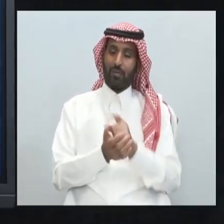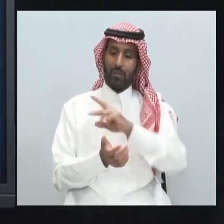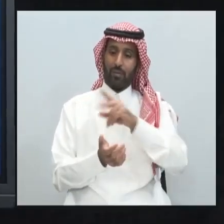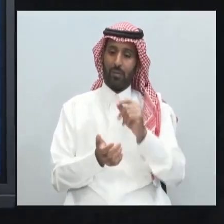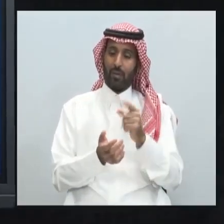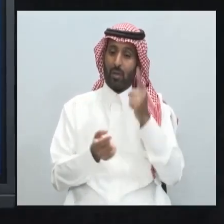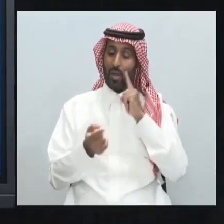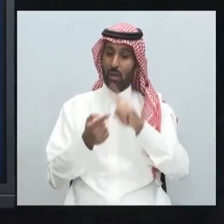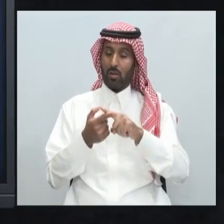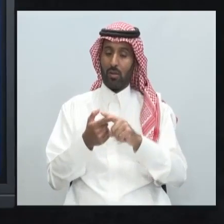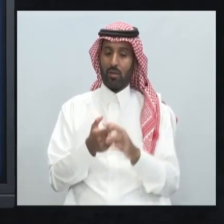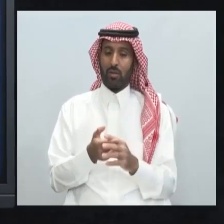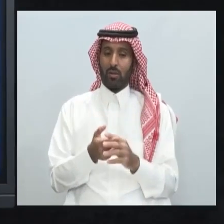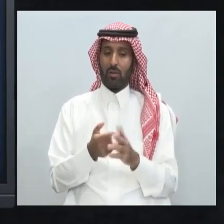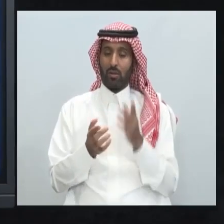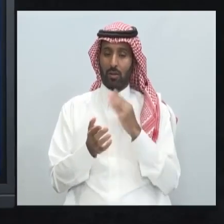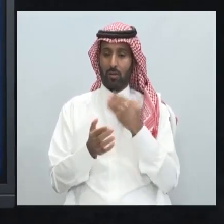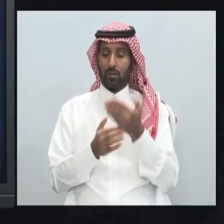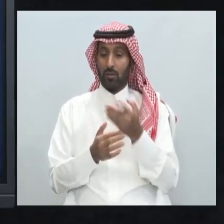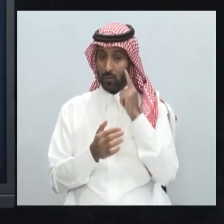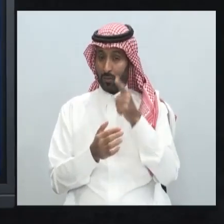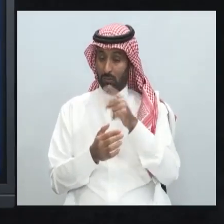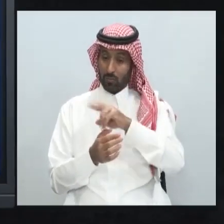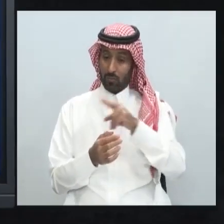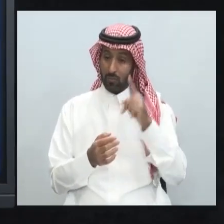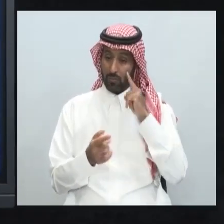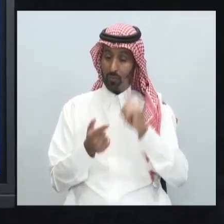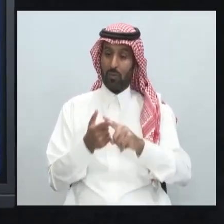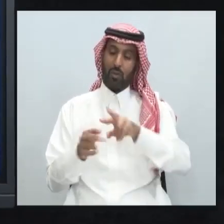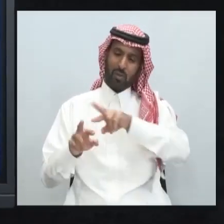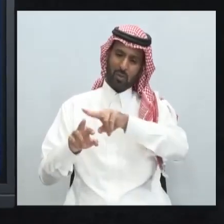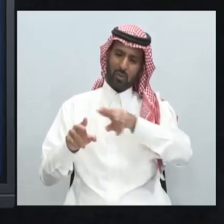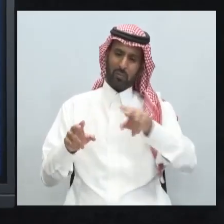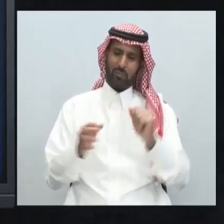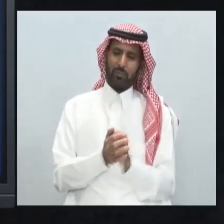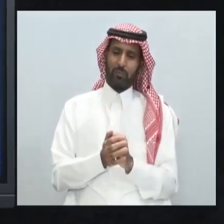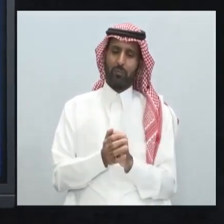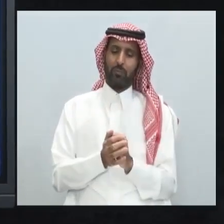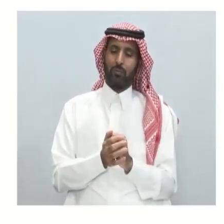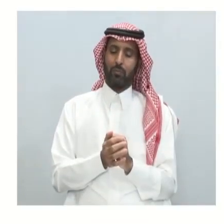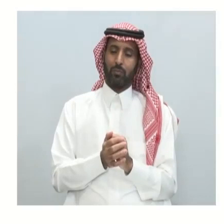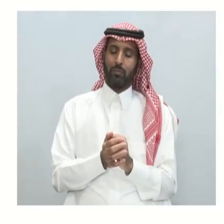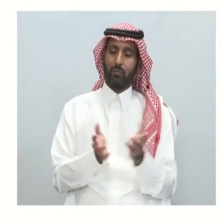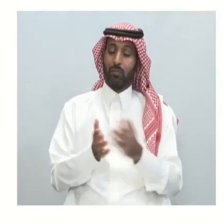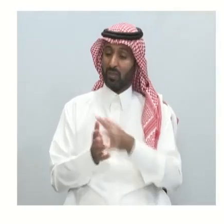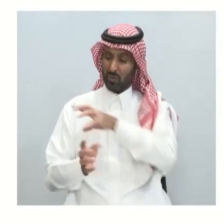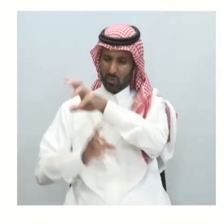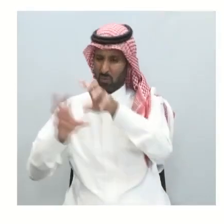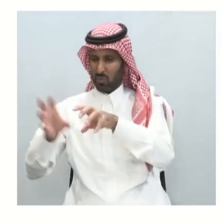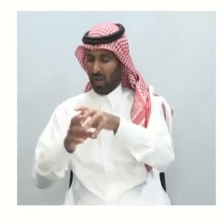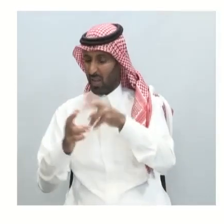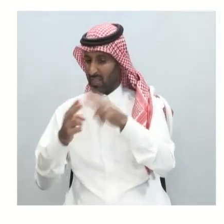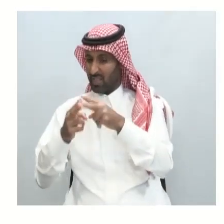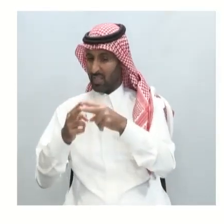قط اذا لابد ان يكون حتى يكون المركب قطبي ان يكون غير متماثل الشحنه فيه غير موزعه